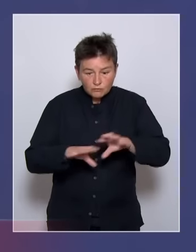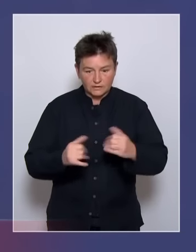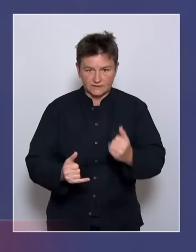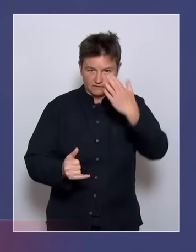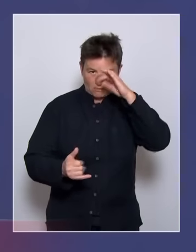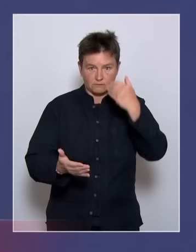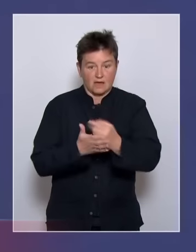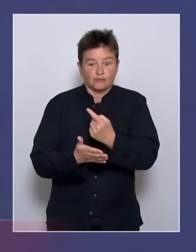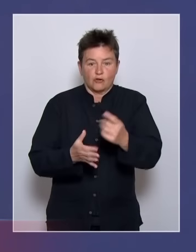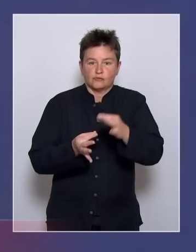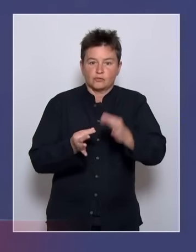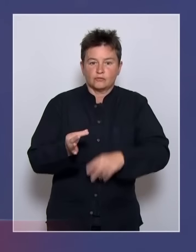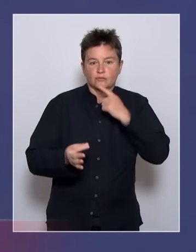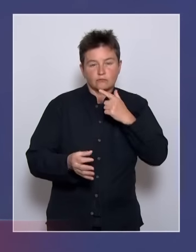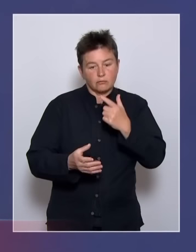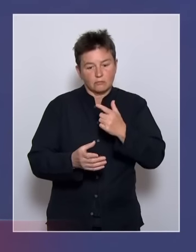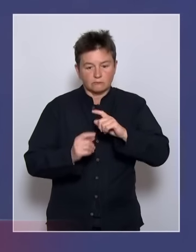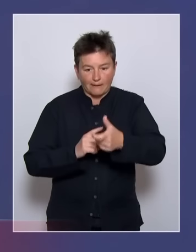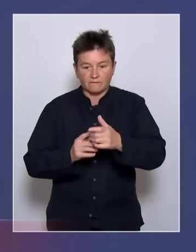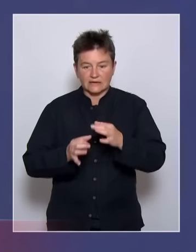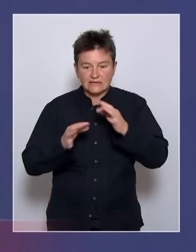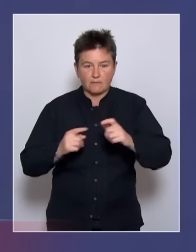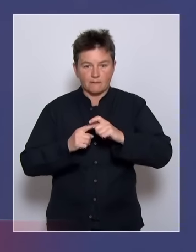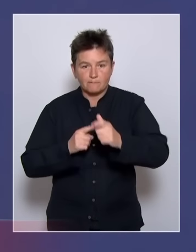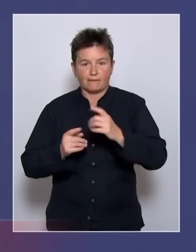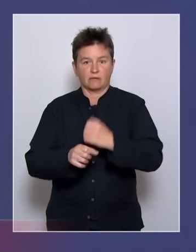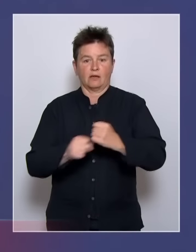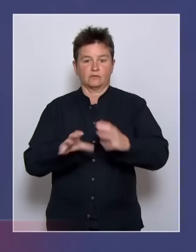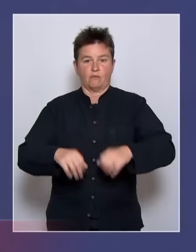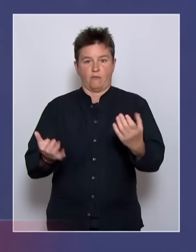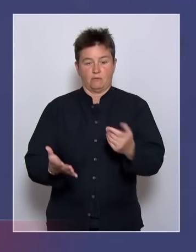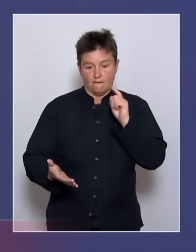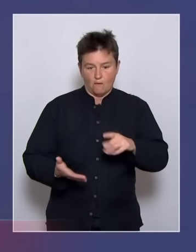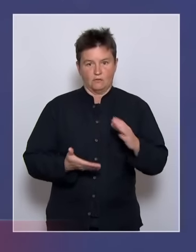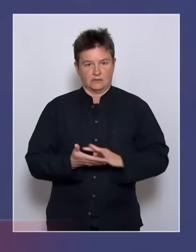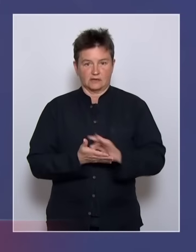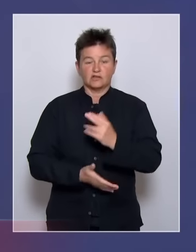réconciliation climat, souveraineté, création d'emplois. Et donc, il nous faut une stratégie combinée,